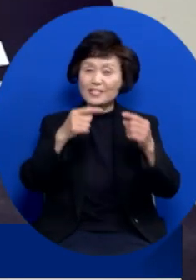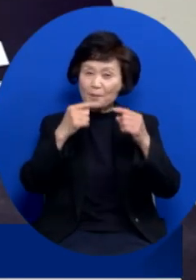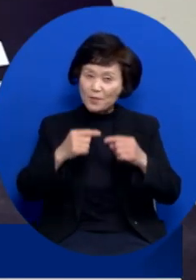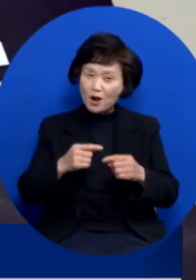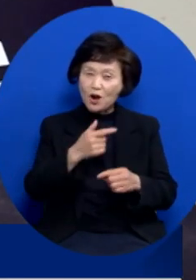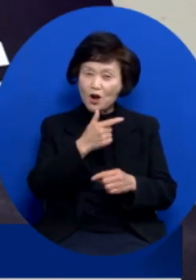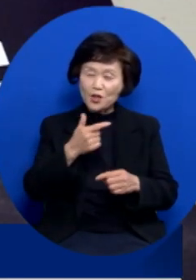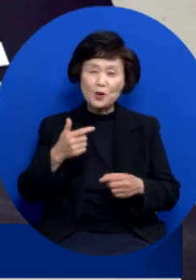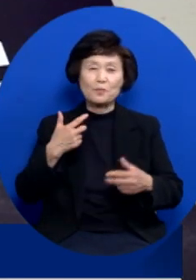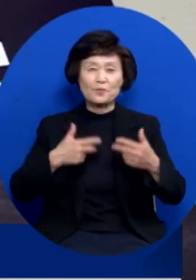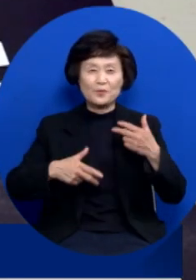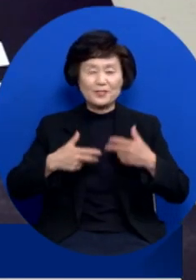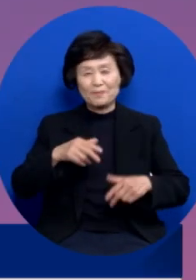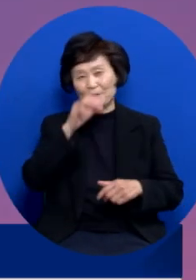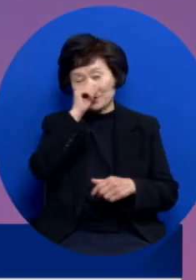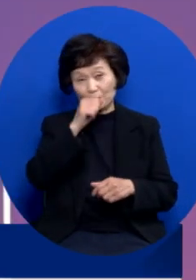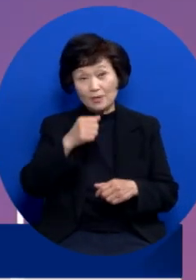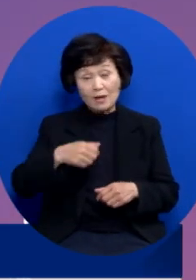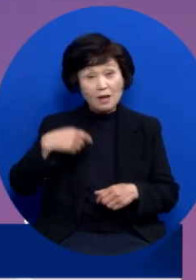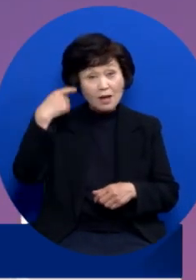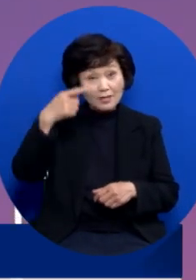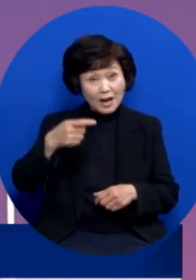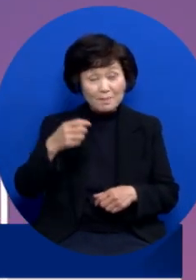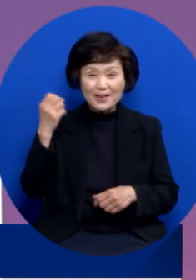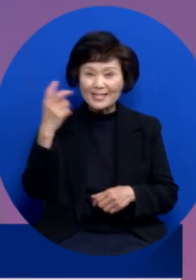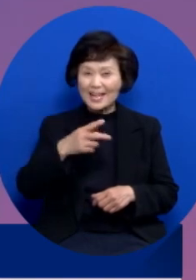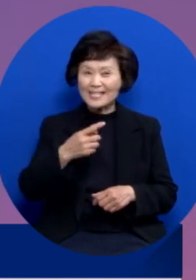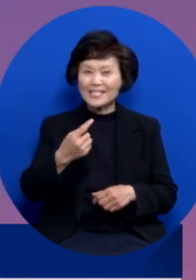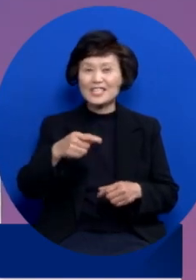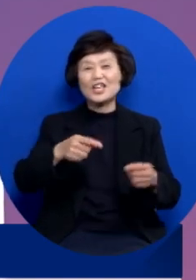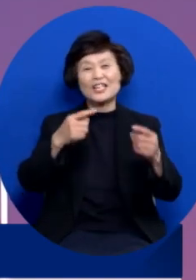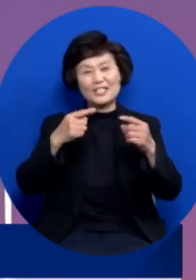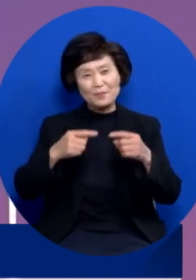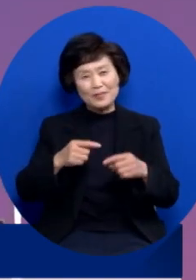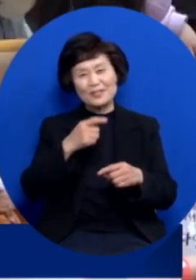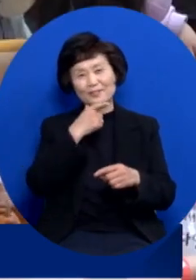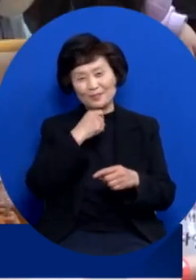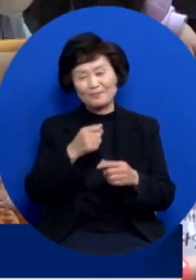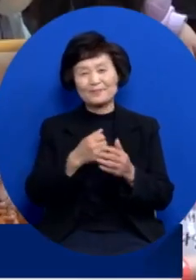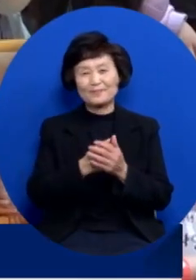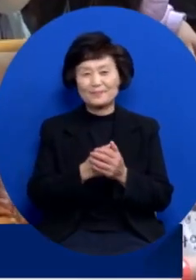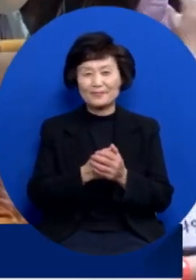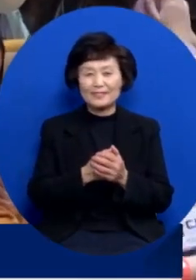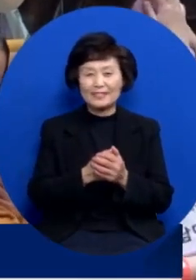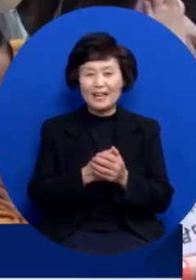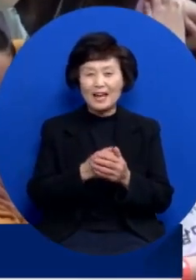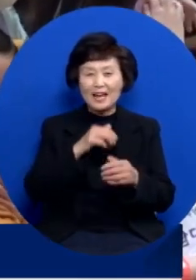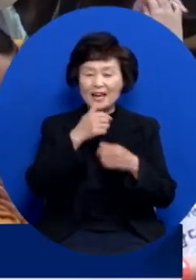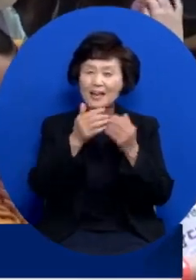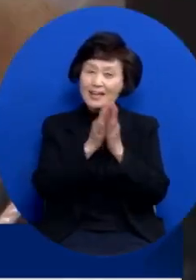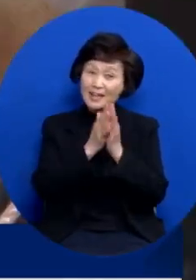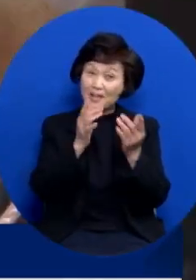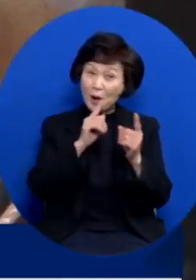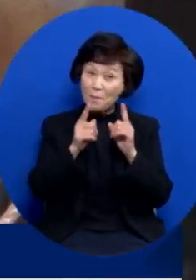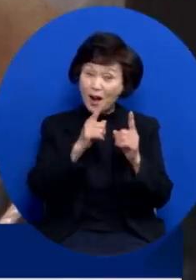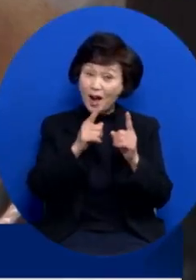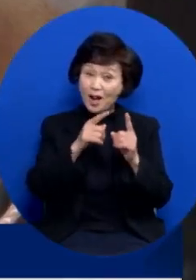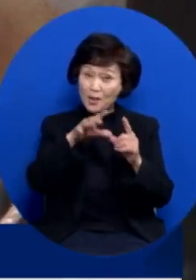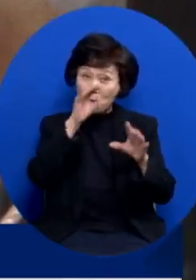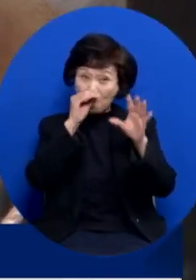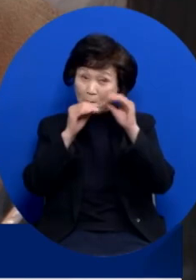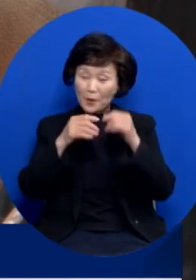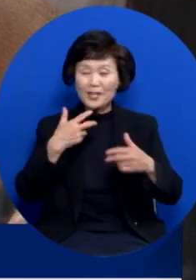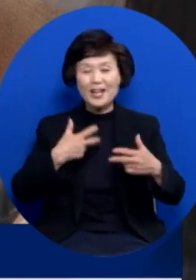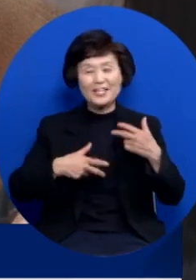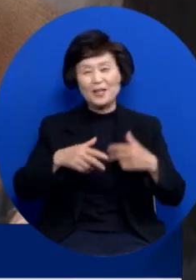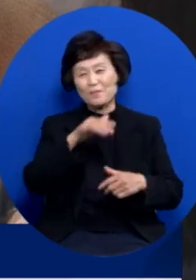재미있습니다. 그래서 다음에도 계속 쭉 나갈 예정입니다. 성경 말씀이 재밌어요. 친구들이랑